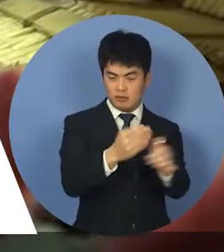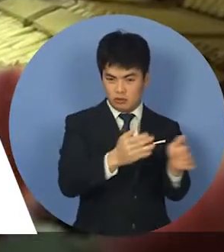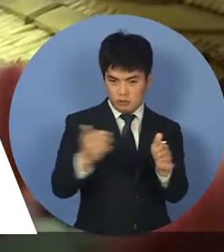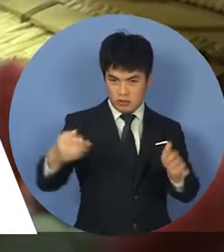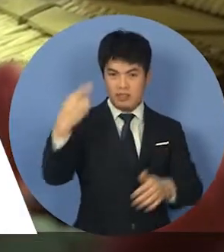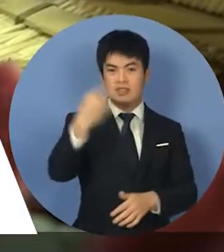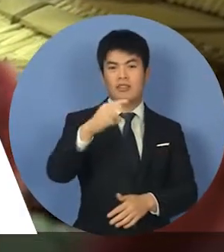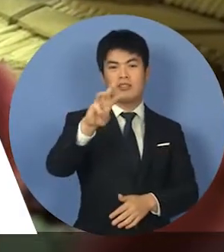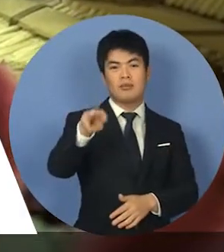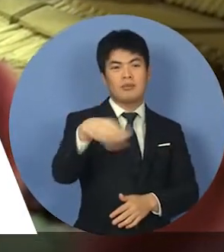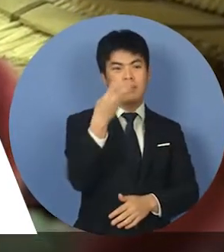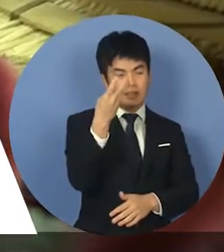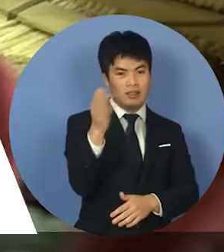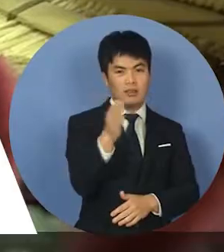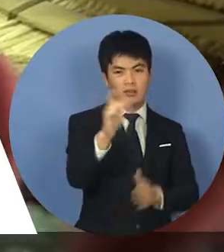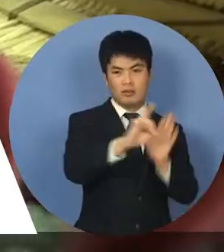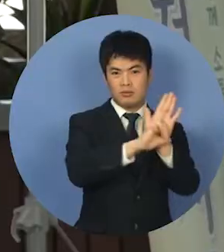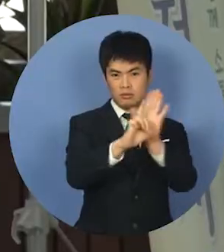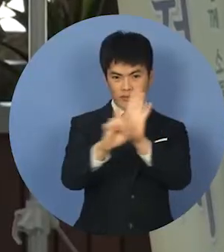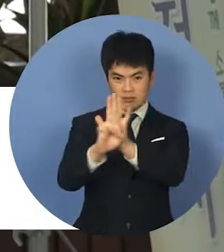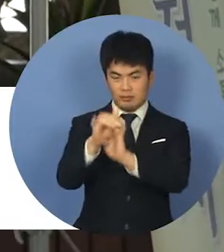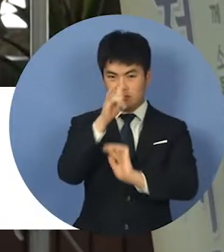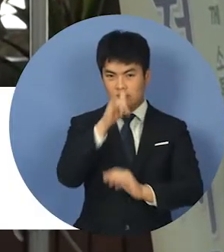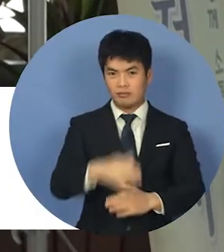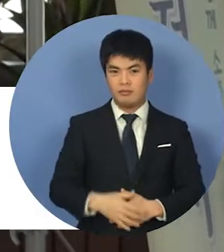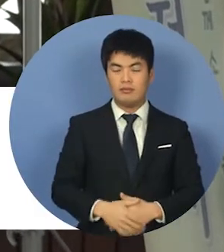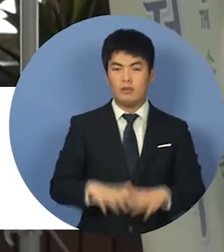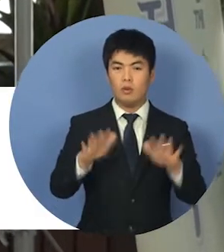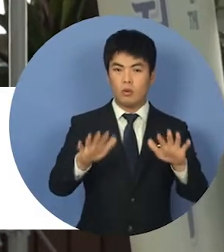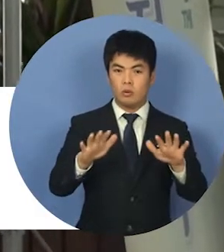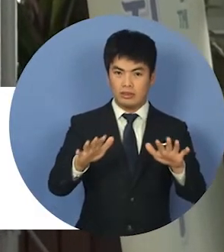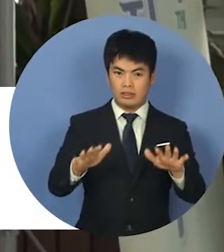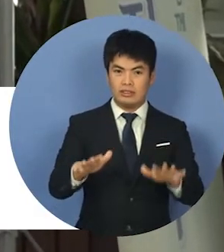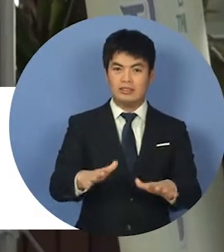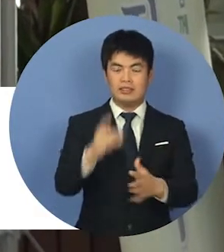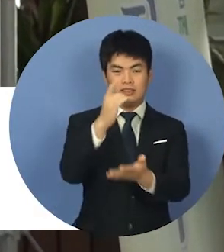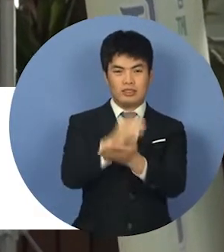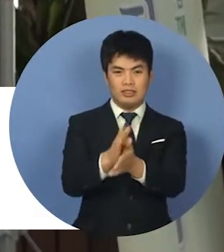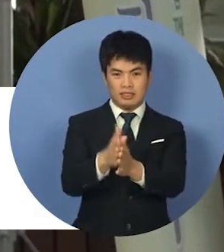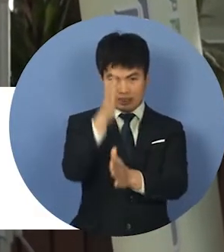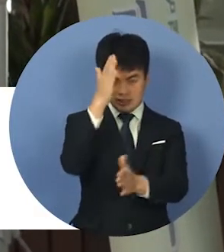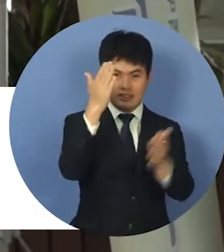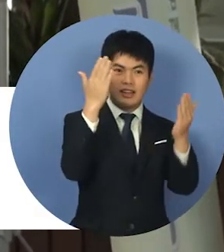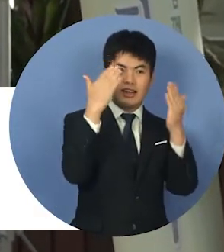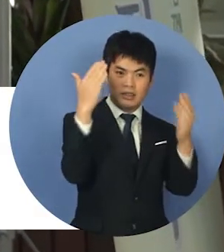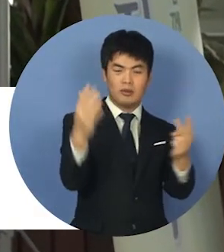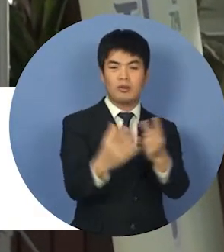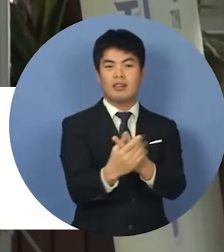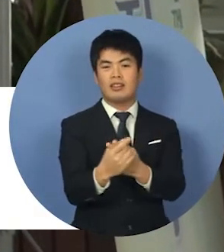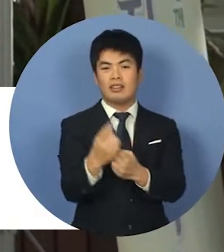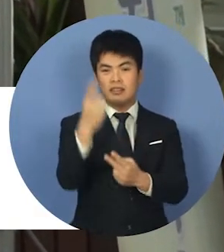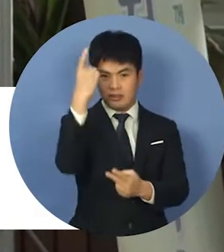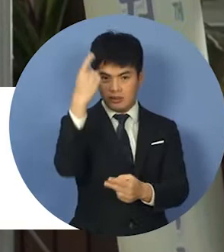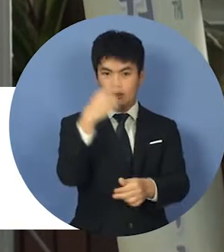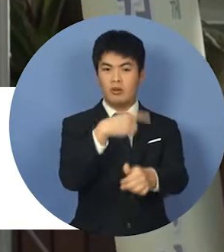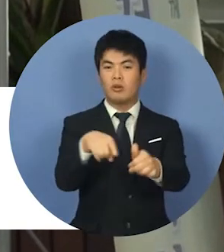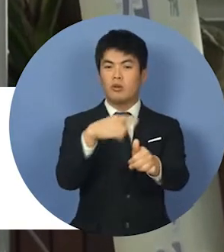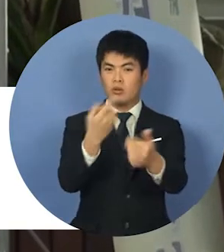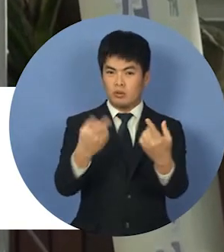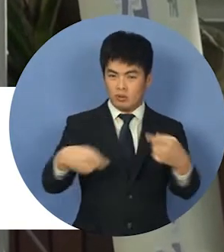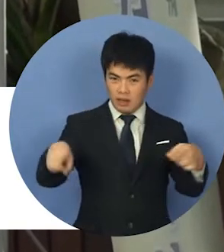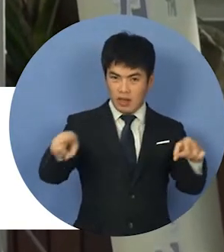1,300여 점의 작품들로 꾸며졌습니다. 오늘 이 자리는 지자체와 학교가 하나가 되어